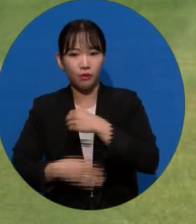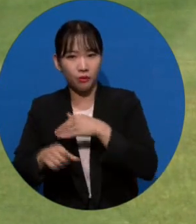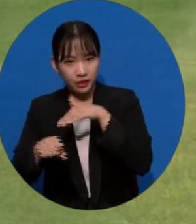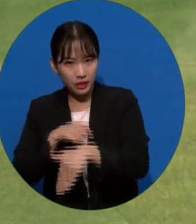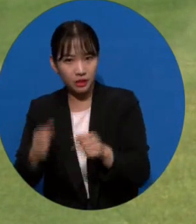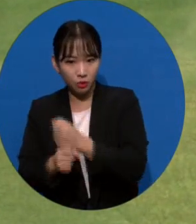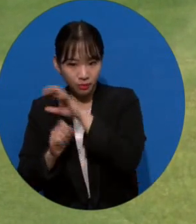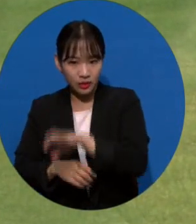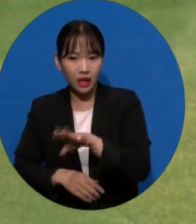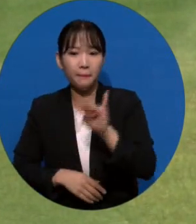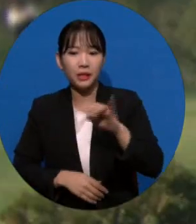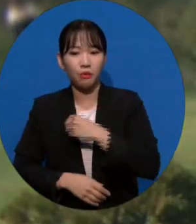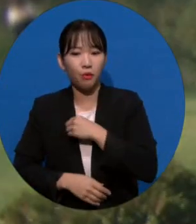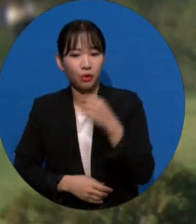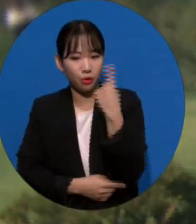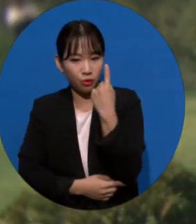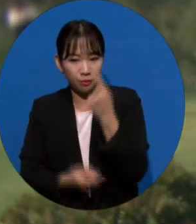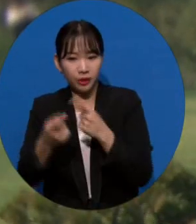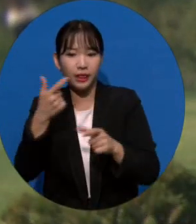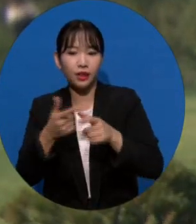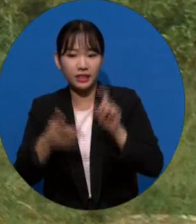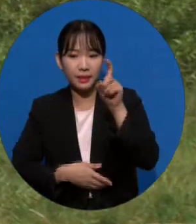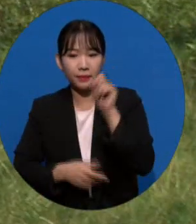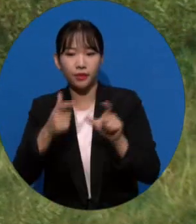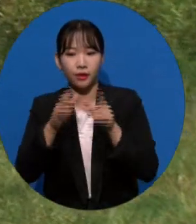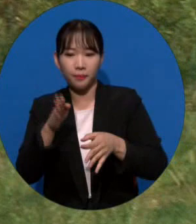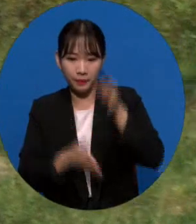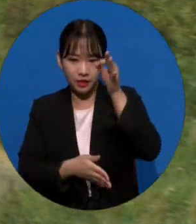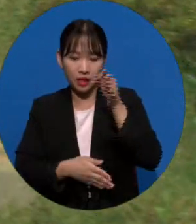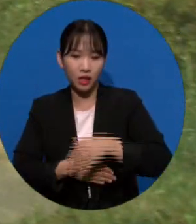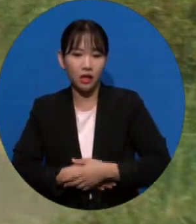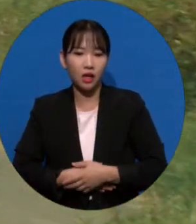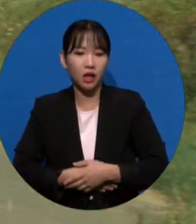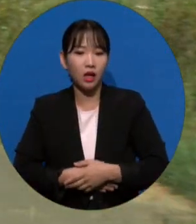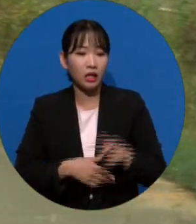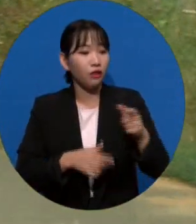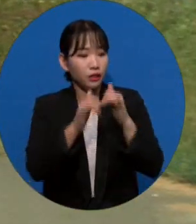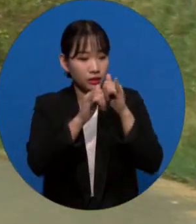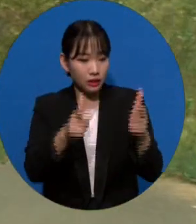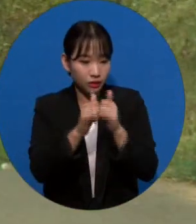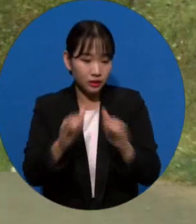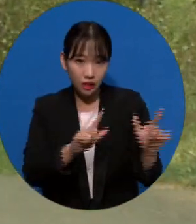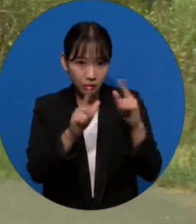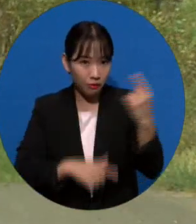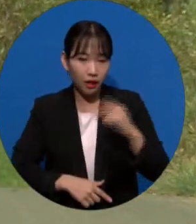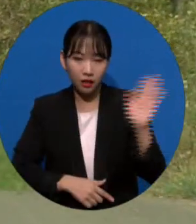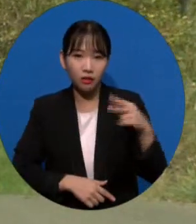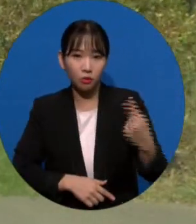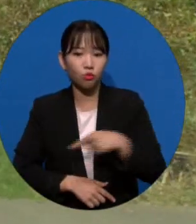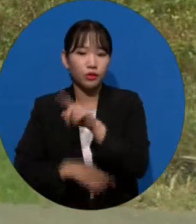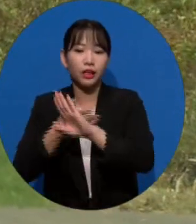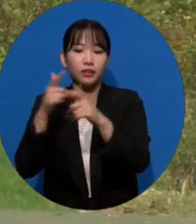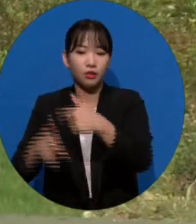골프장에 비회원 요금 보다도 10만원 가량 비쌈 이냐 온 올려야 되고 위쪽 줄어 운전도 주사 다 바르고 오늘날은 쏘아